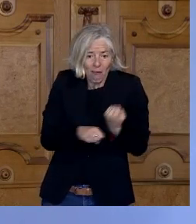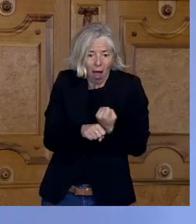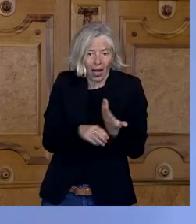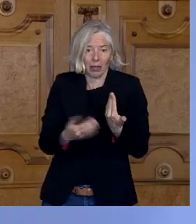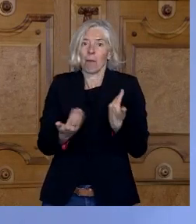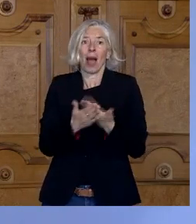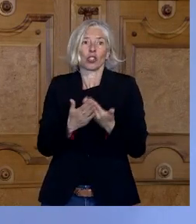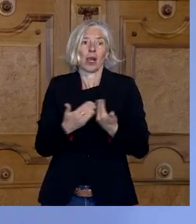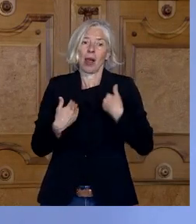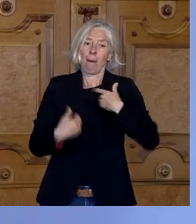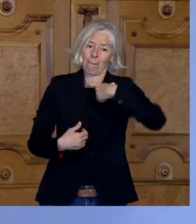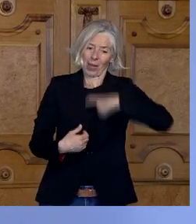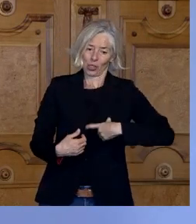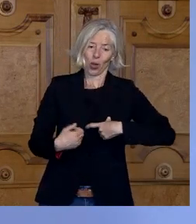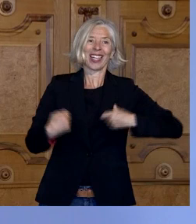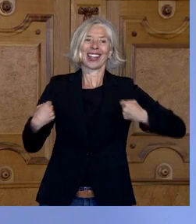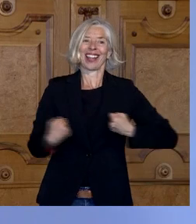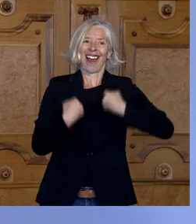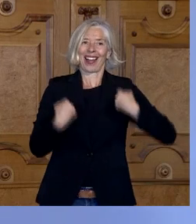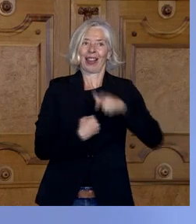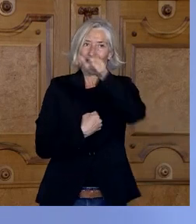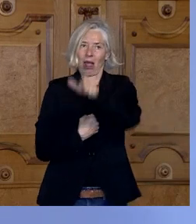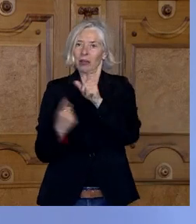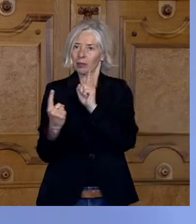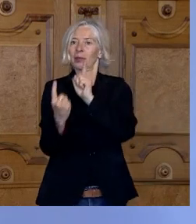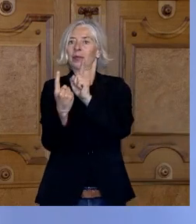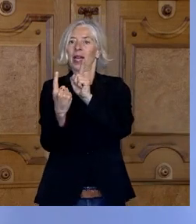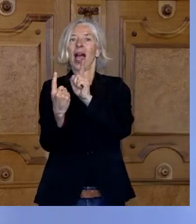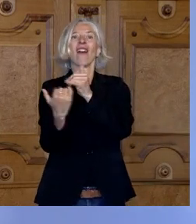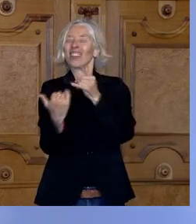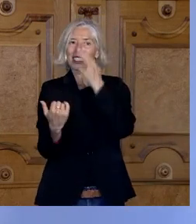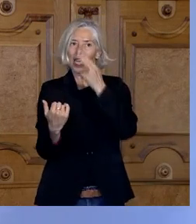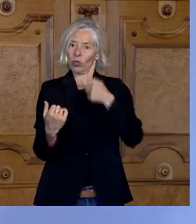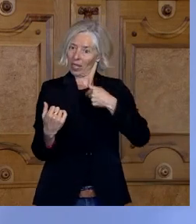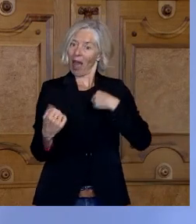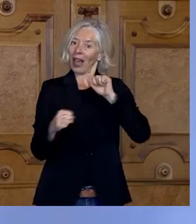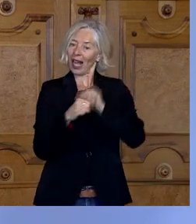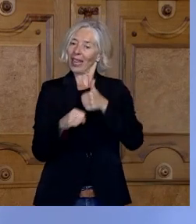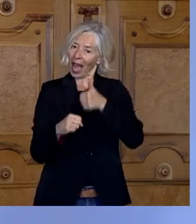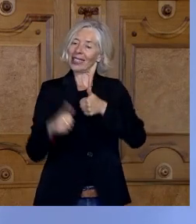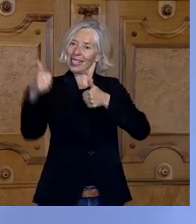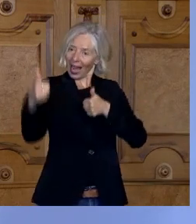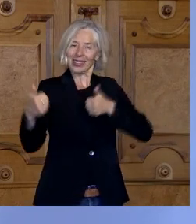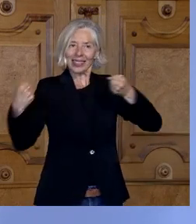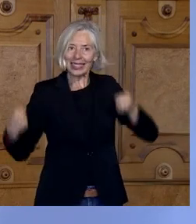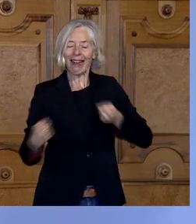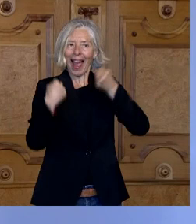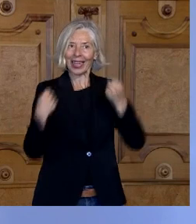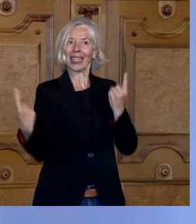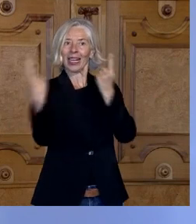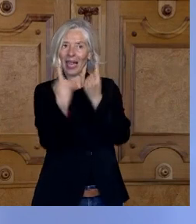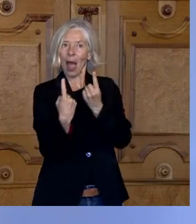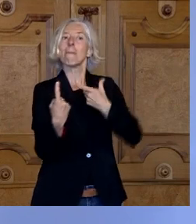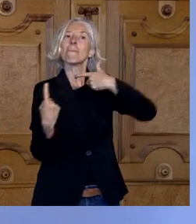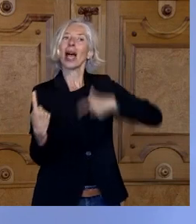die fragen, ob denn in geschlossenen Räumen als Dienstleister mit lediglich einer Person eben auch dieses Personal